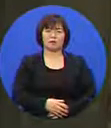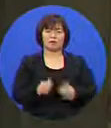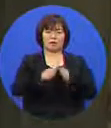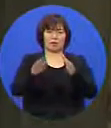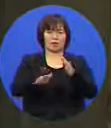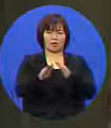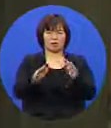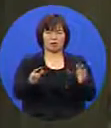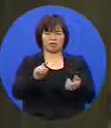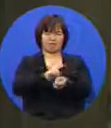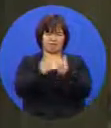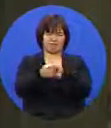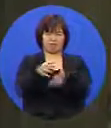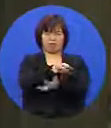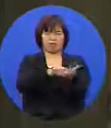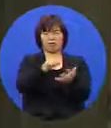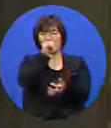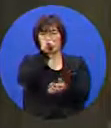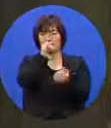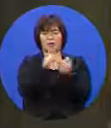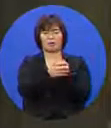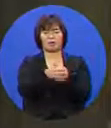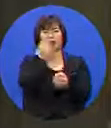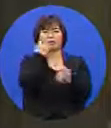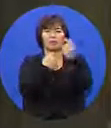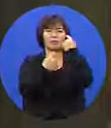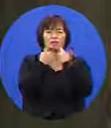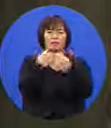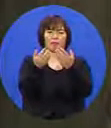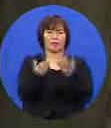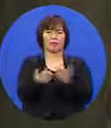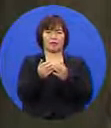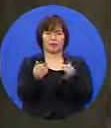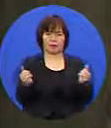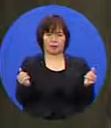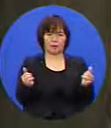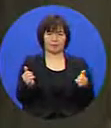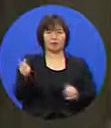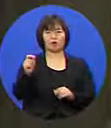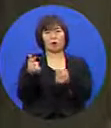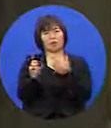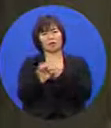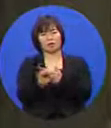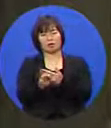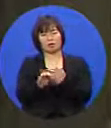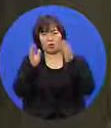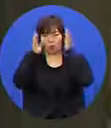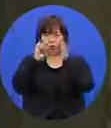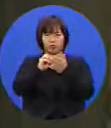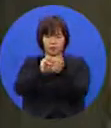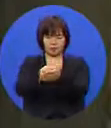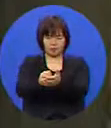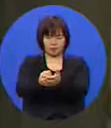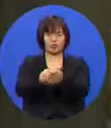가정 불화 때문에 상처를 받는다든가 아니면 입시 때문에